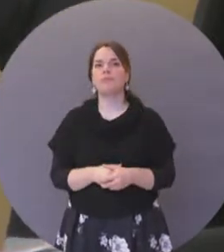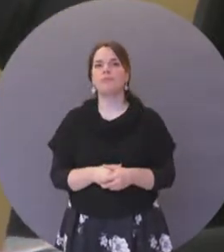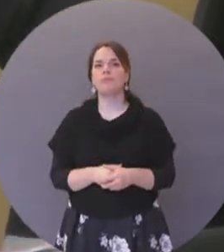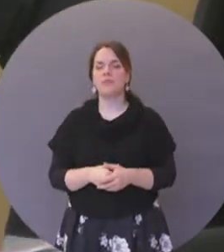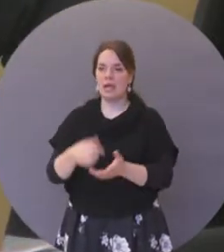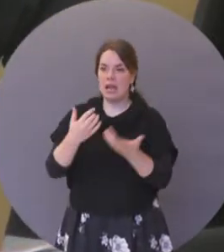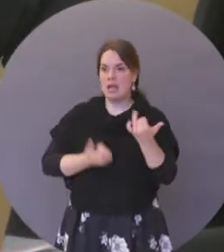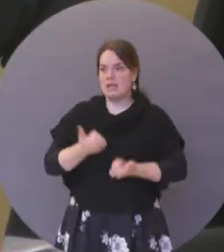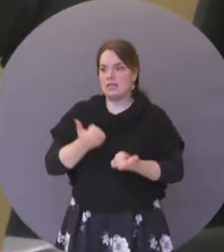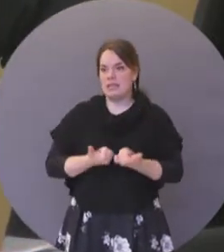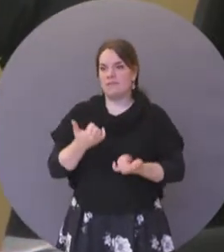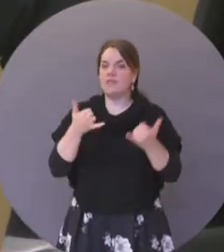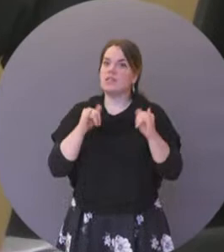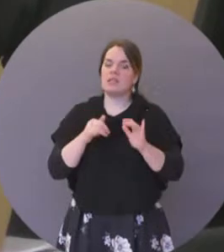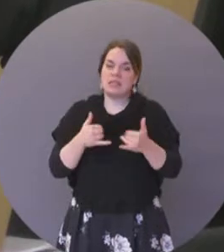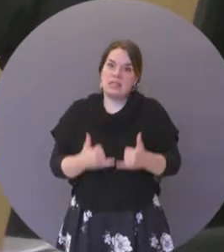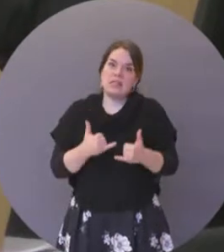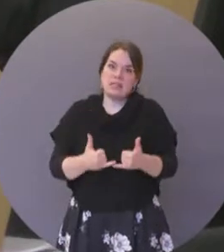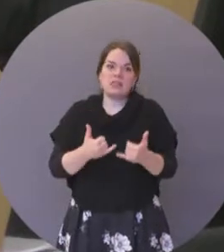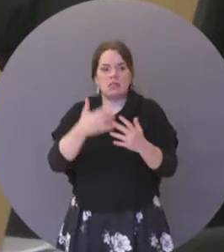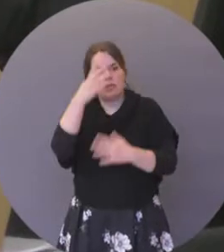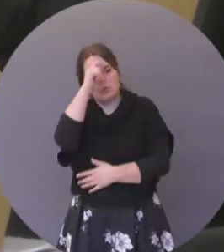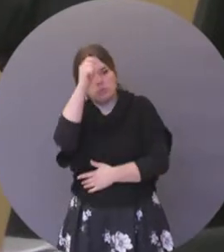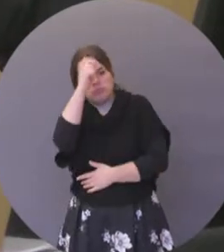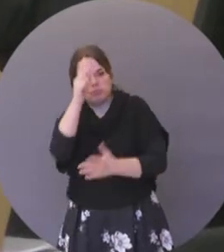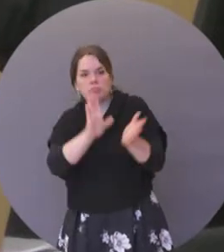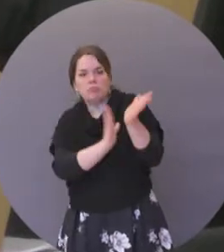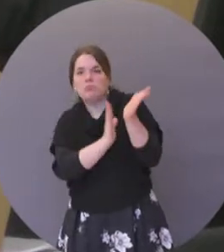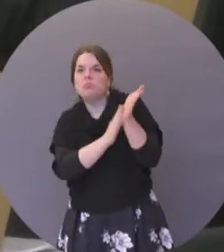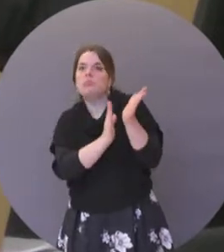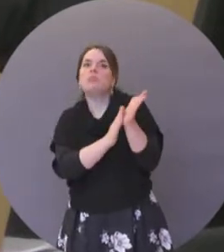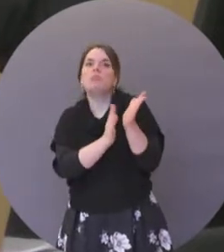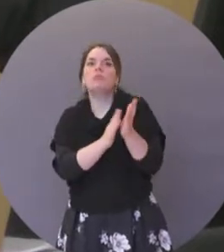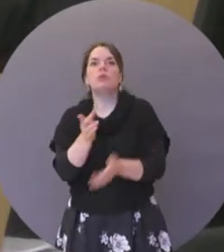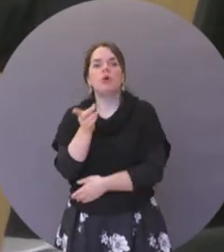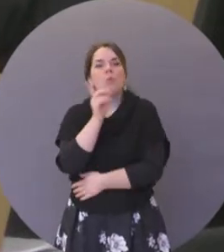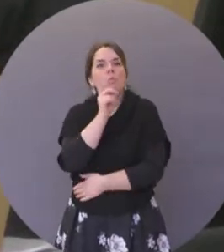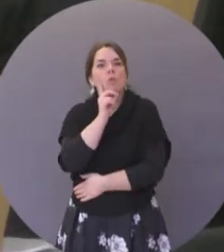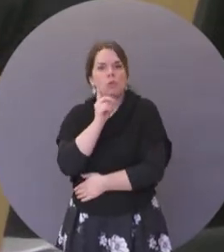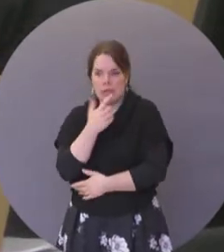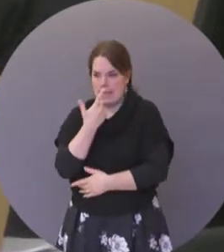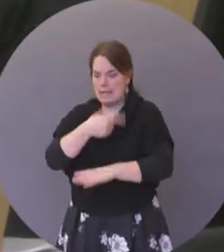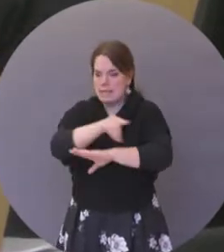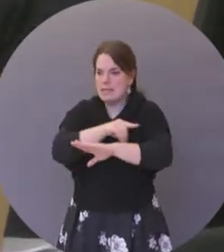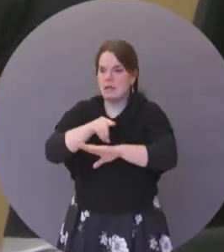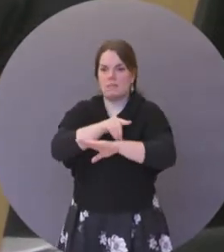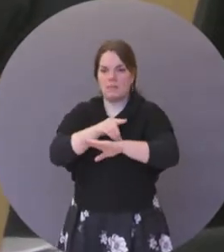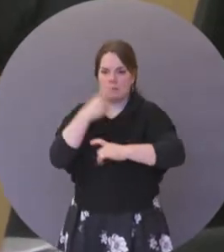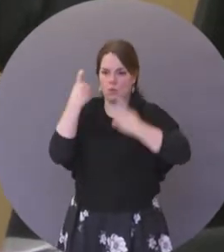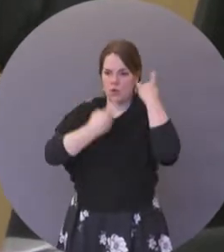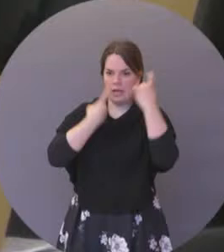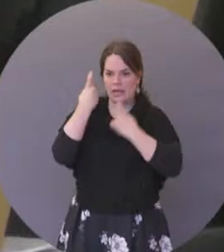services chez nous puisqu'on a au niveau de ce département travailler sur des choses je dirais fondamentales dans le cadre du programme d'intérêt général des